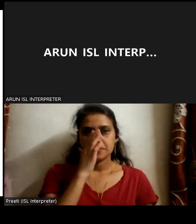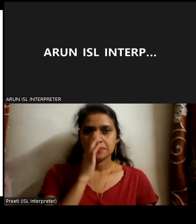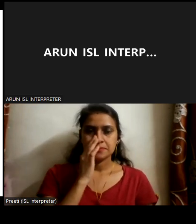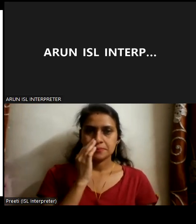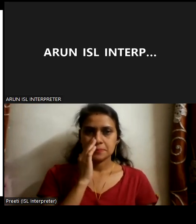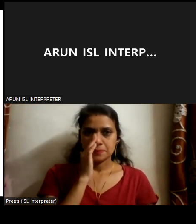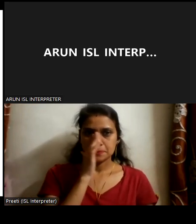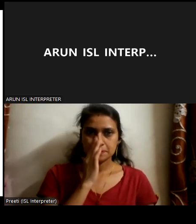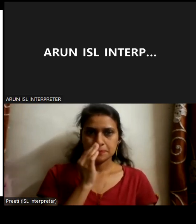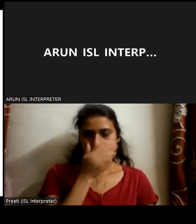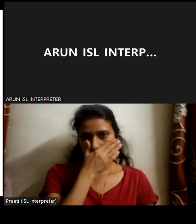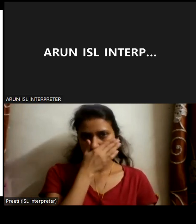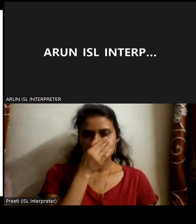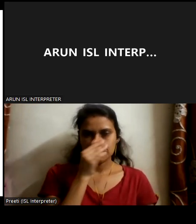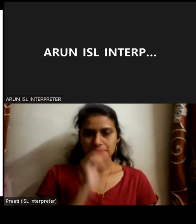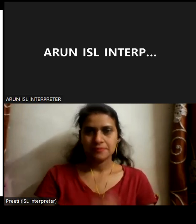जिन्होंने